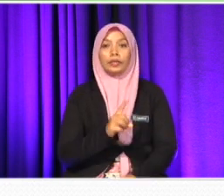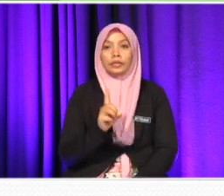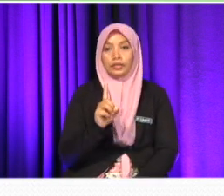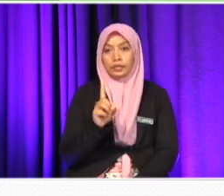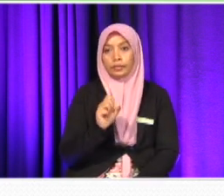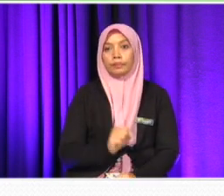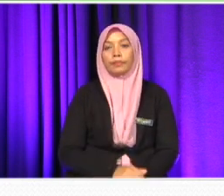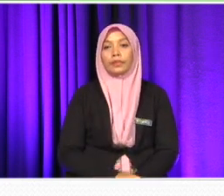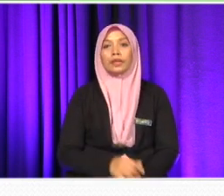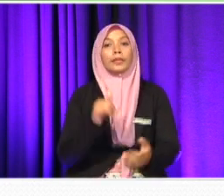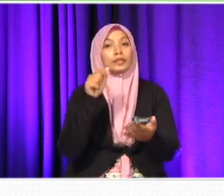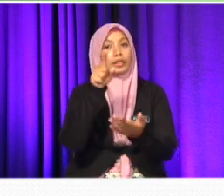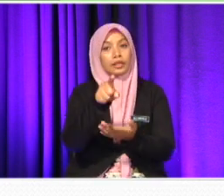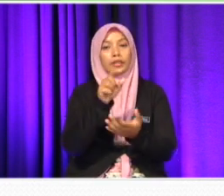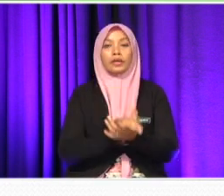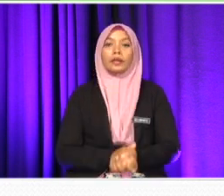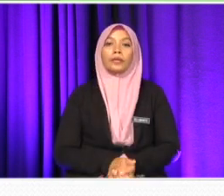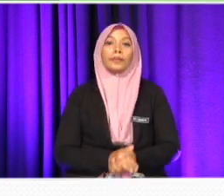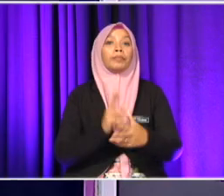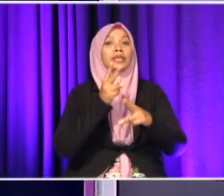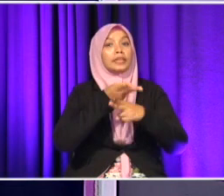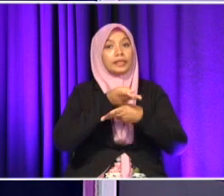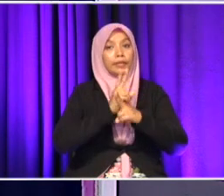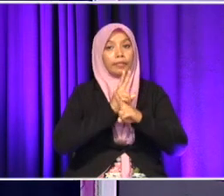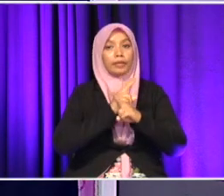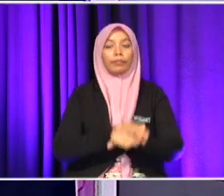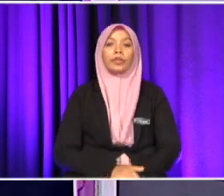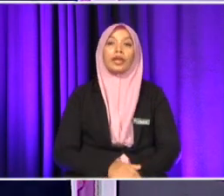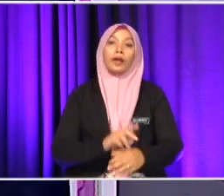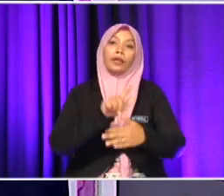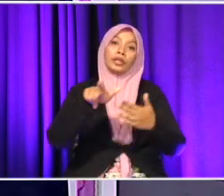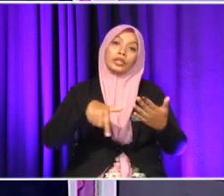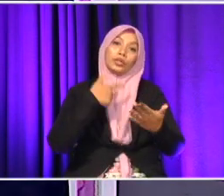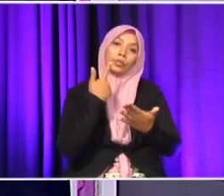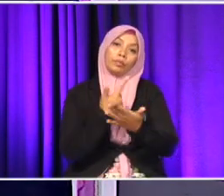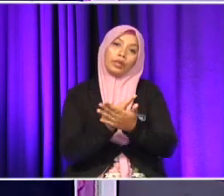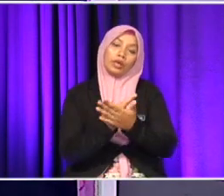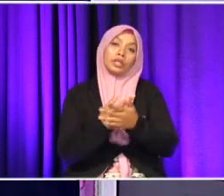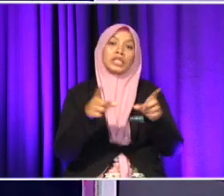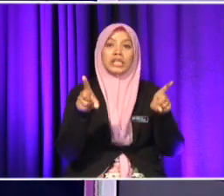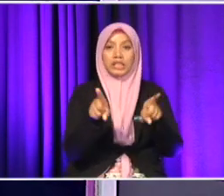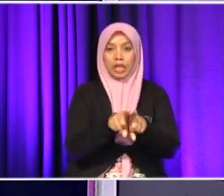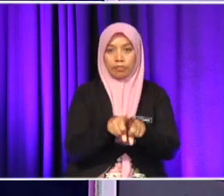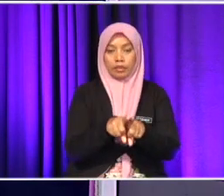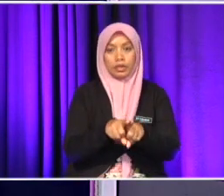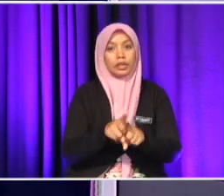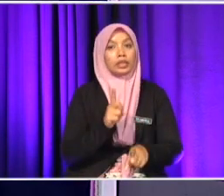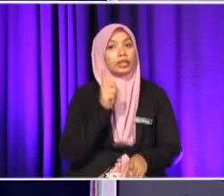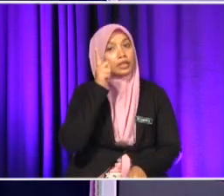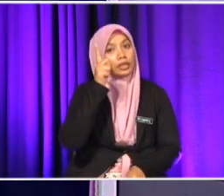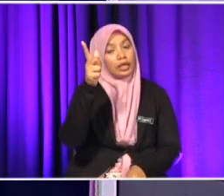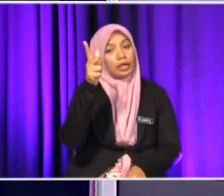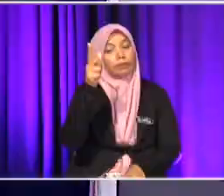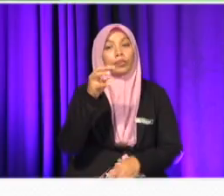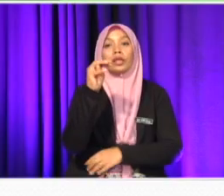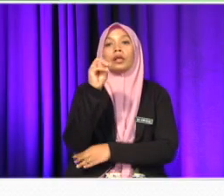beauty bukan yaitu ping pinjaman oke yang mana Jumlahnya ada kan sama lah yang terlihat modal kerja